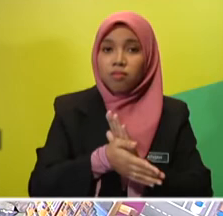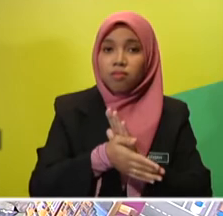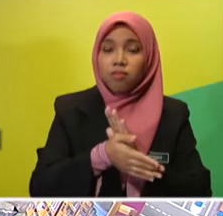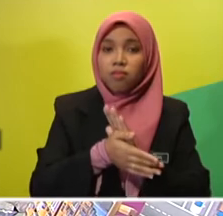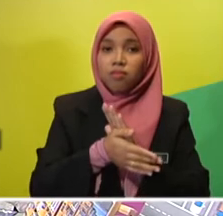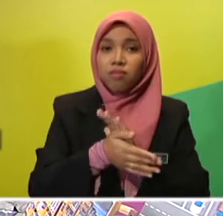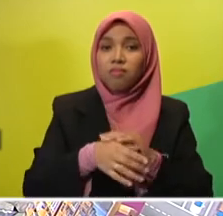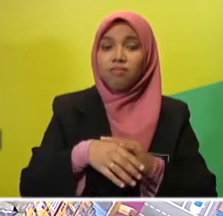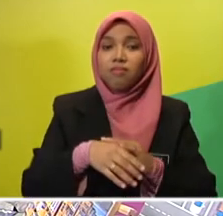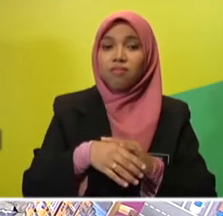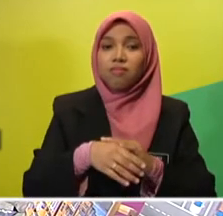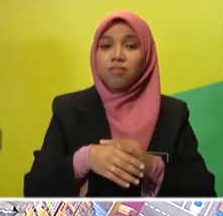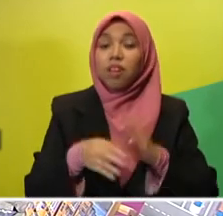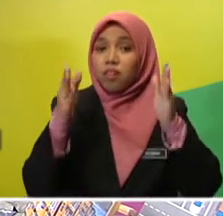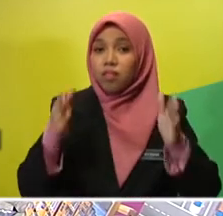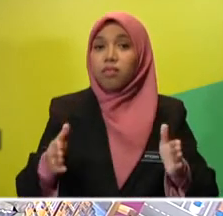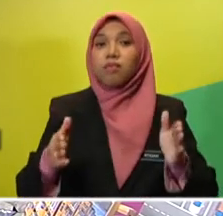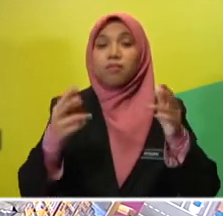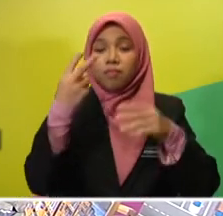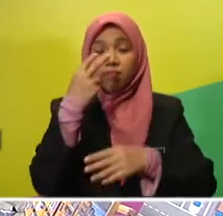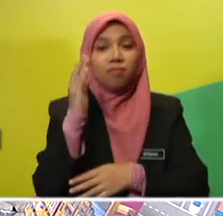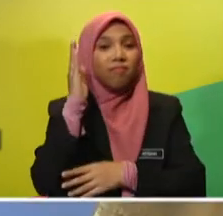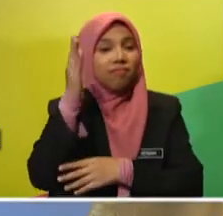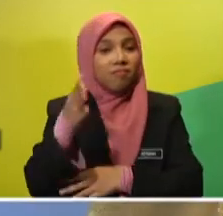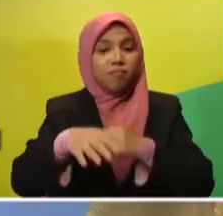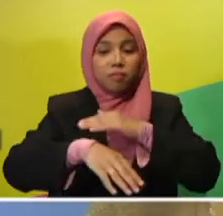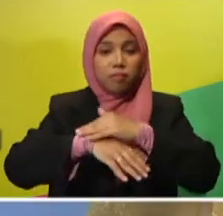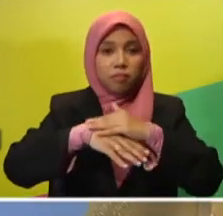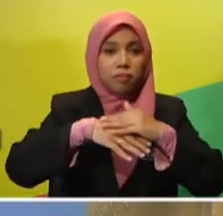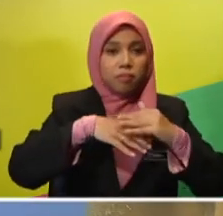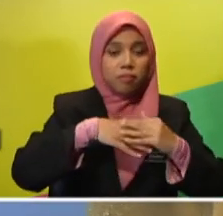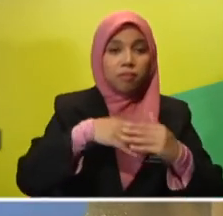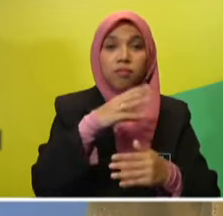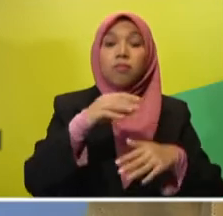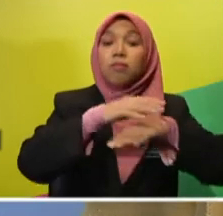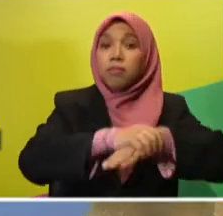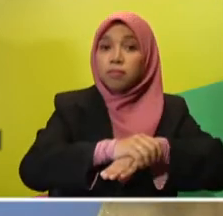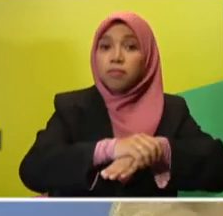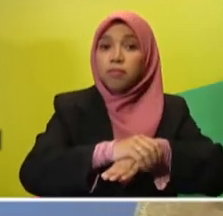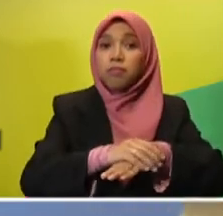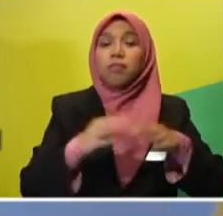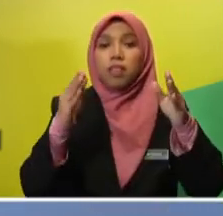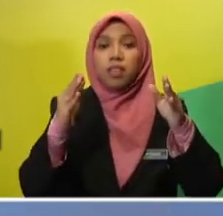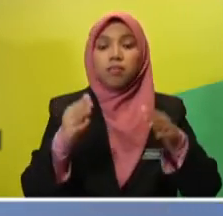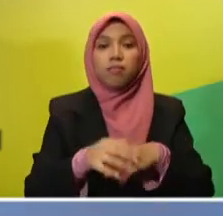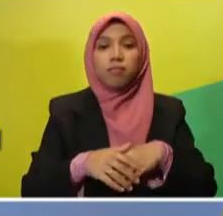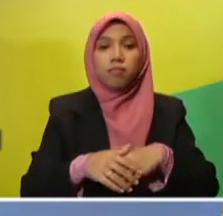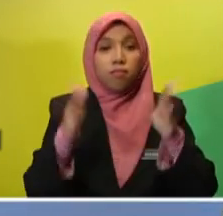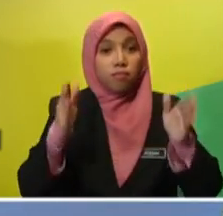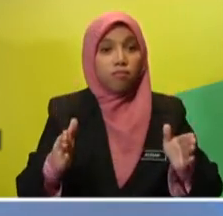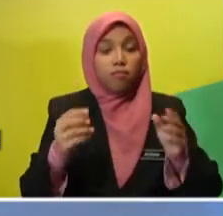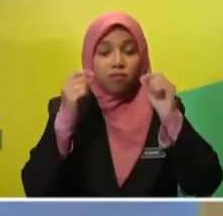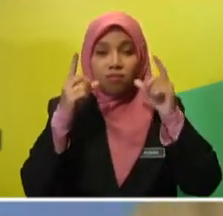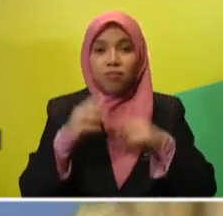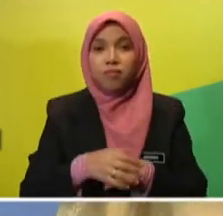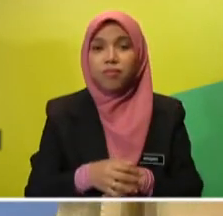saya. Betul, Kak Rina. Ini adalah dari segi sentuhan. Sentuhan dan pegangan. Yes. Okey. Yang ketiga. Kemudian yang